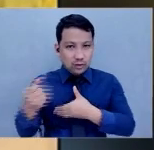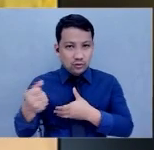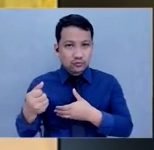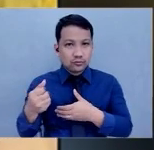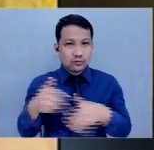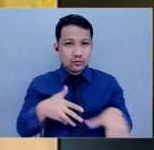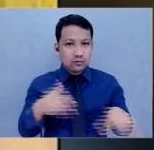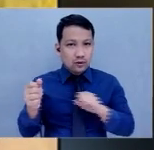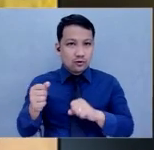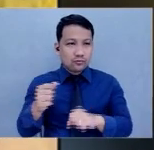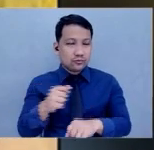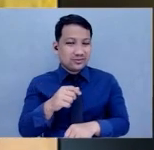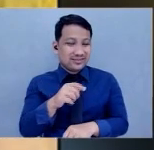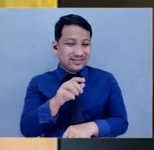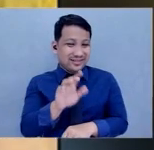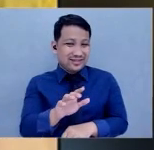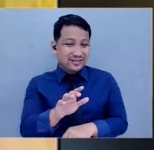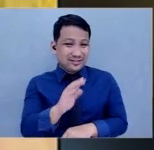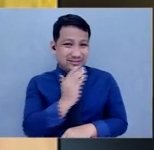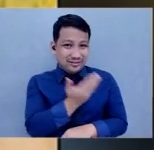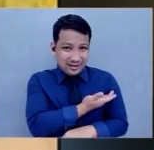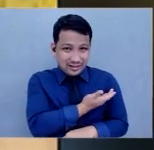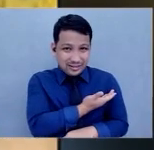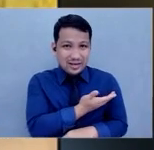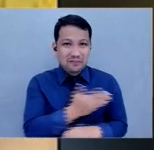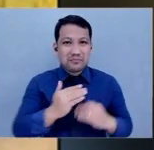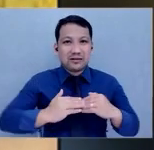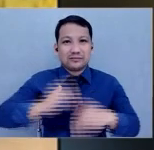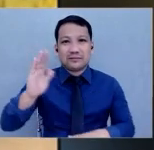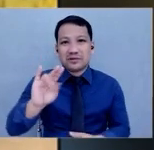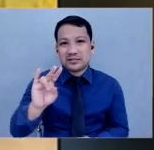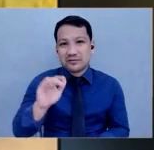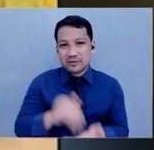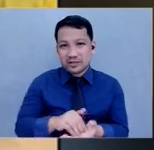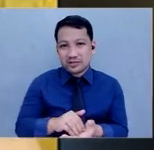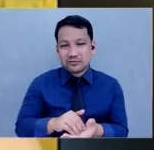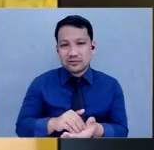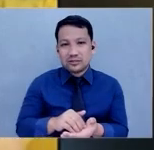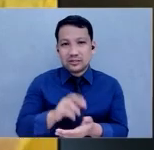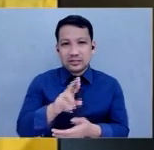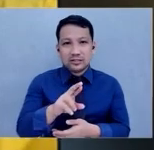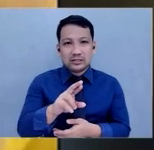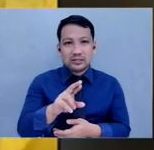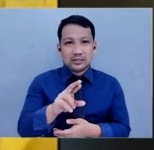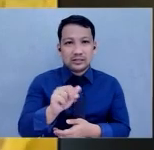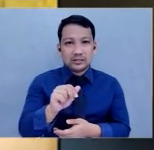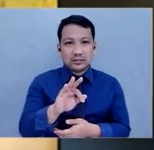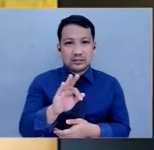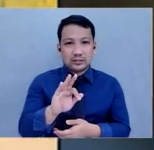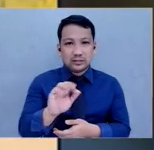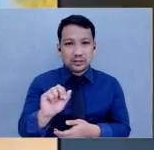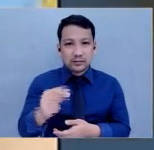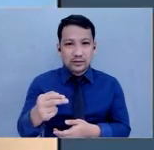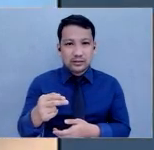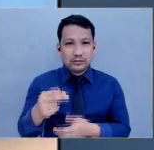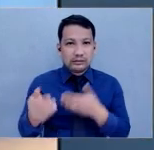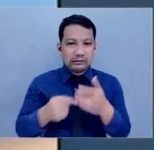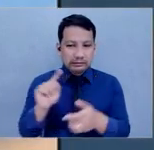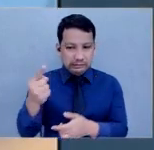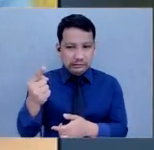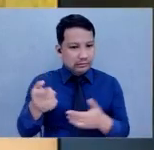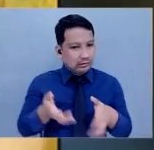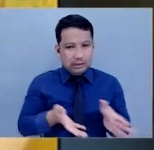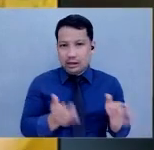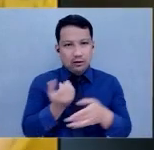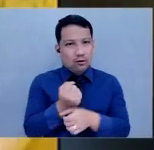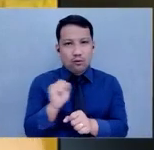problema, 7,000 nagpas sila. Hindi naman kaya ng Rafah border na iisa lahat tumawid. No?